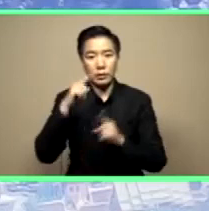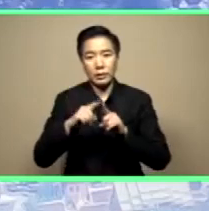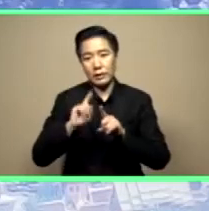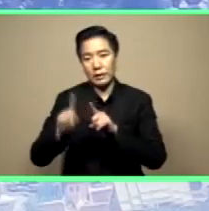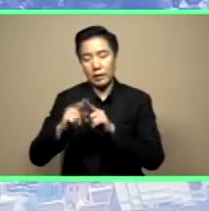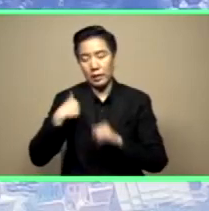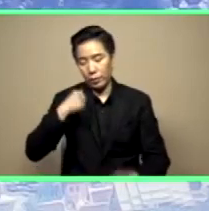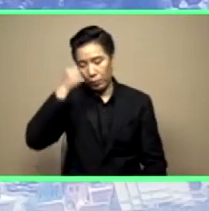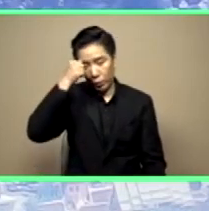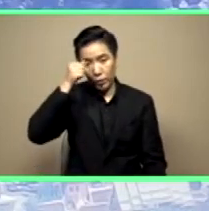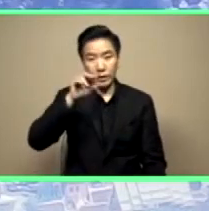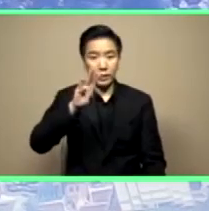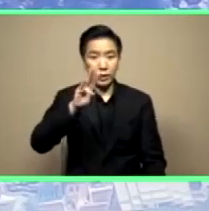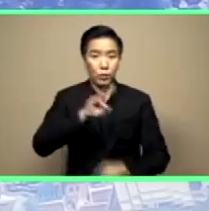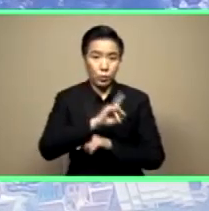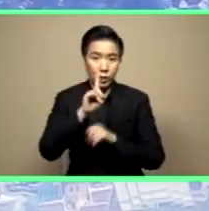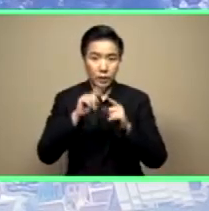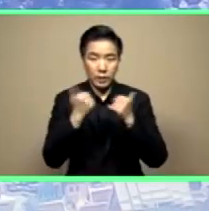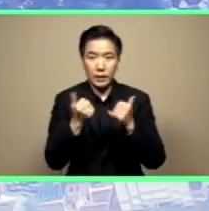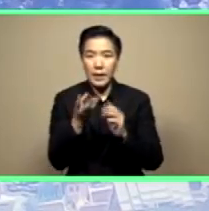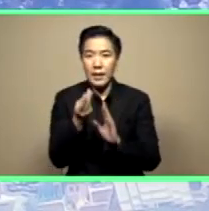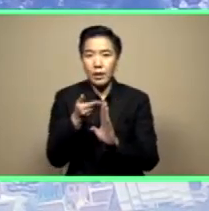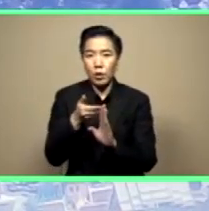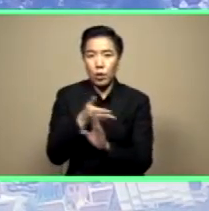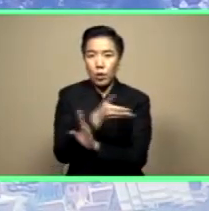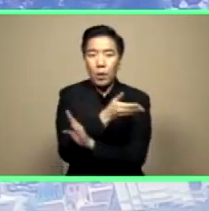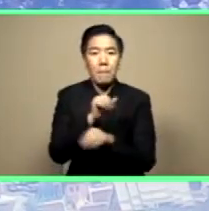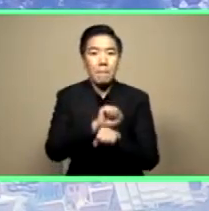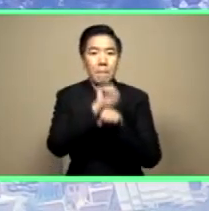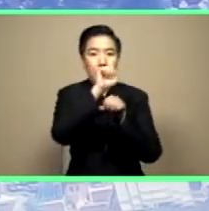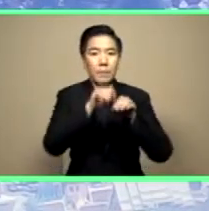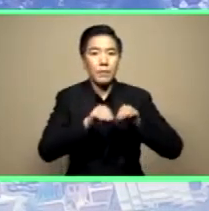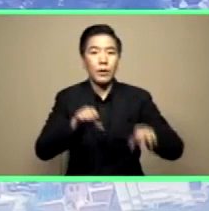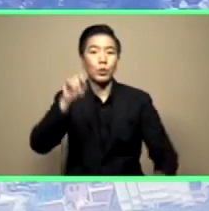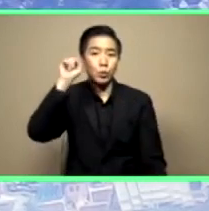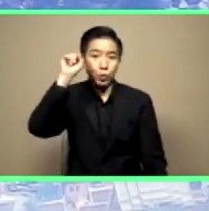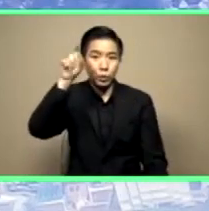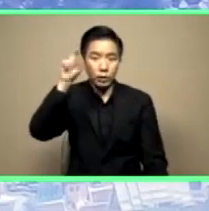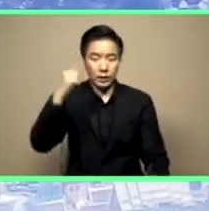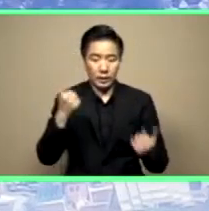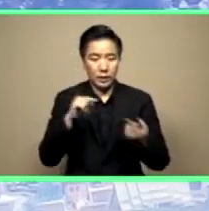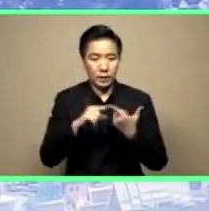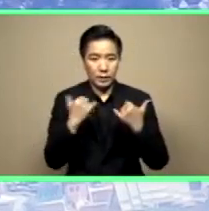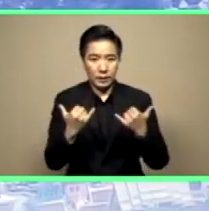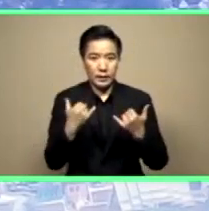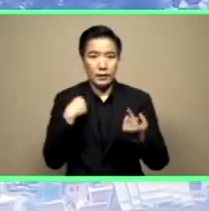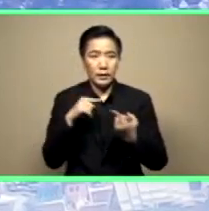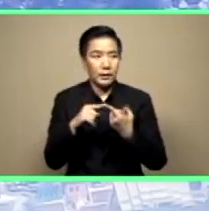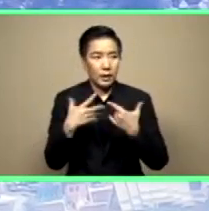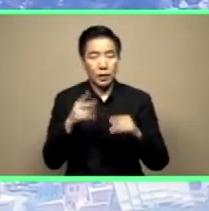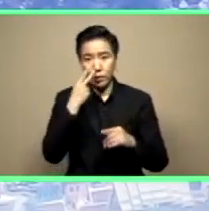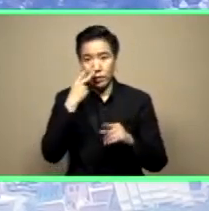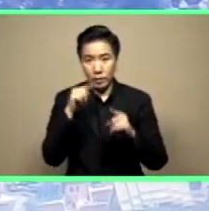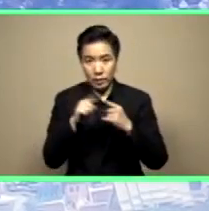7วันอาจจะเป็นตัวเลขก่อนหน้าการประกาศภาวะฉุกเฉินสถานการณ์ฉุกเฉินประทานโทษก็ทำ